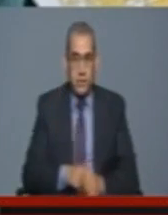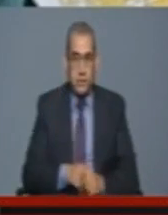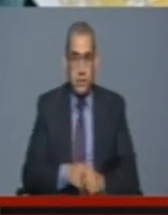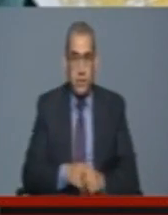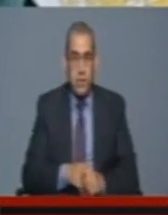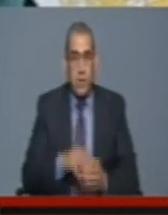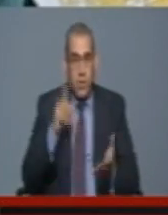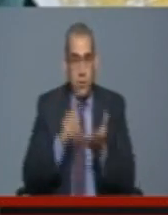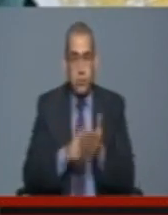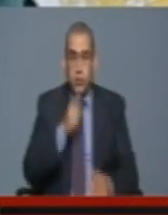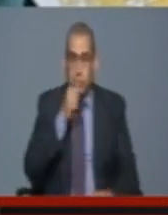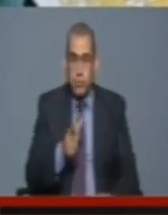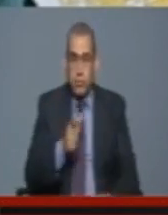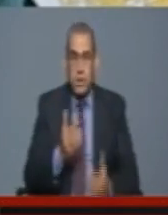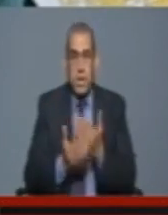أكدنا للجميع